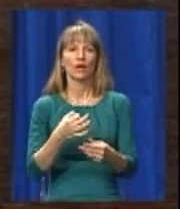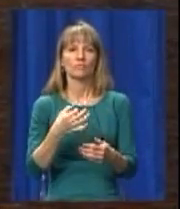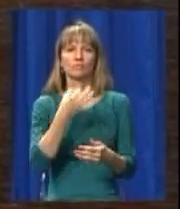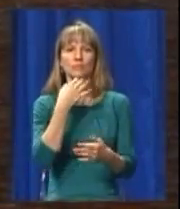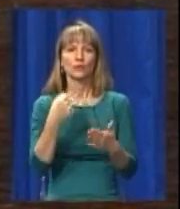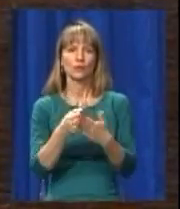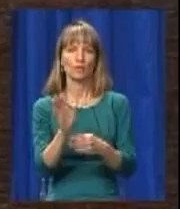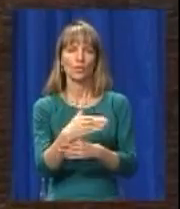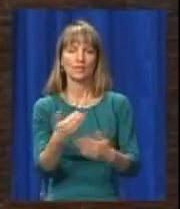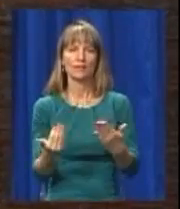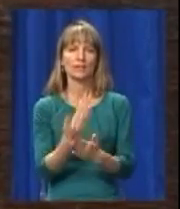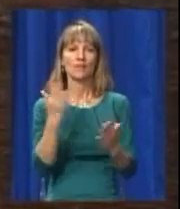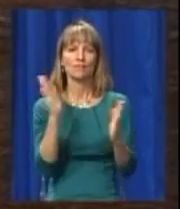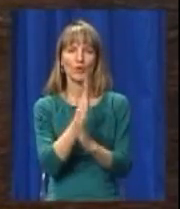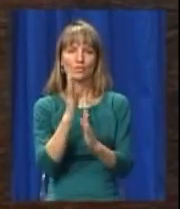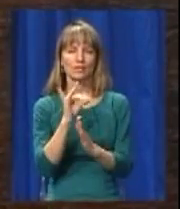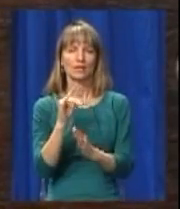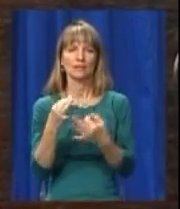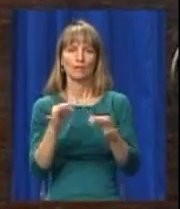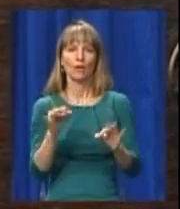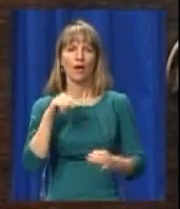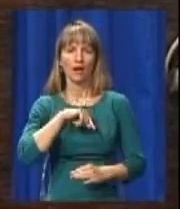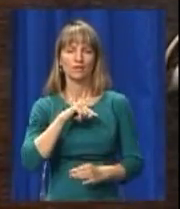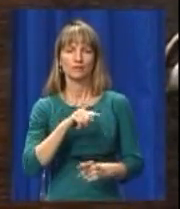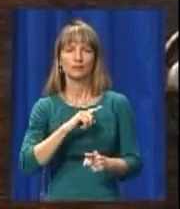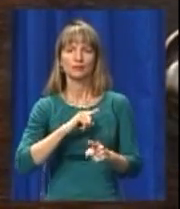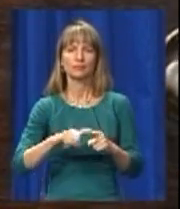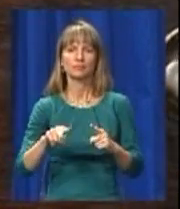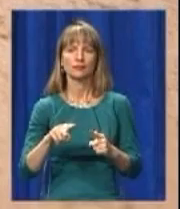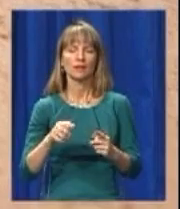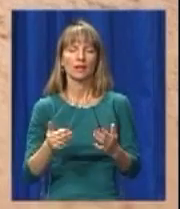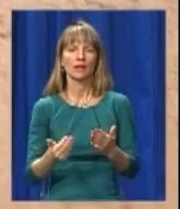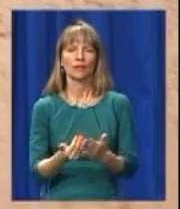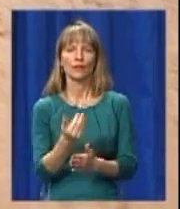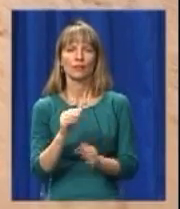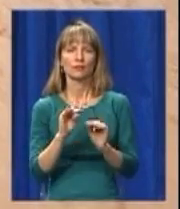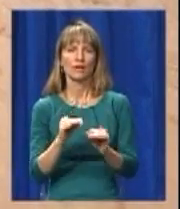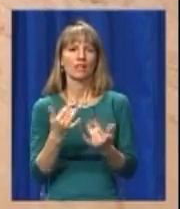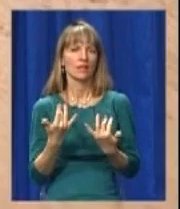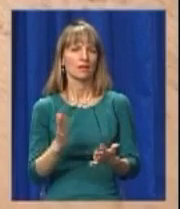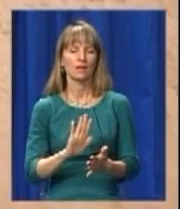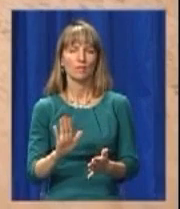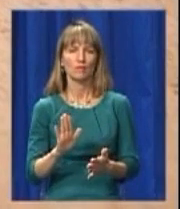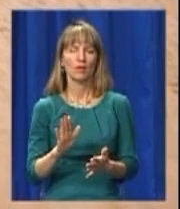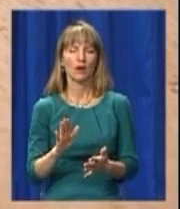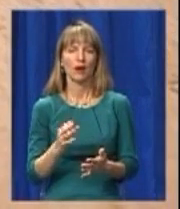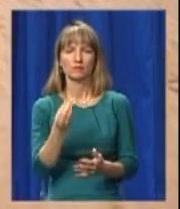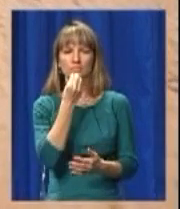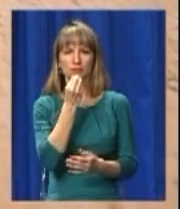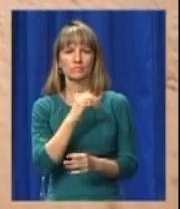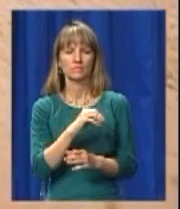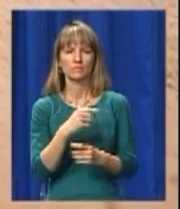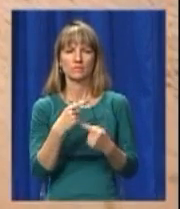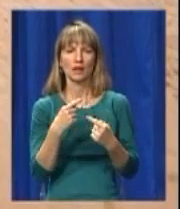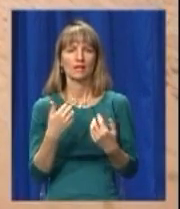на свіжому повітрі і незалежний характер. Вони швидко звикають до нової обстановки, невибагливі, непримхливі до їжі. Від